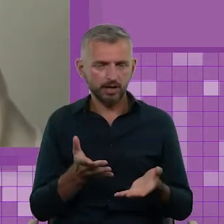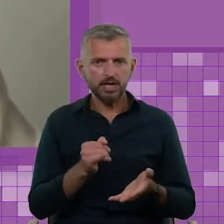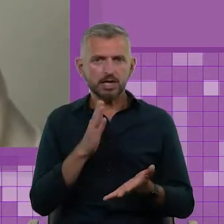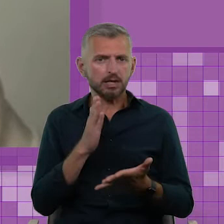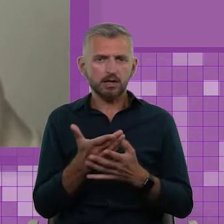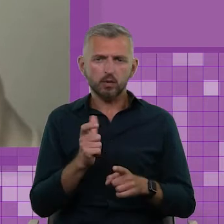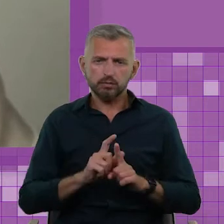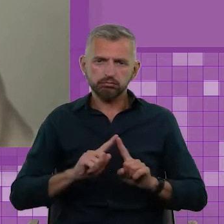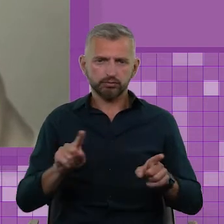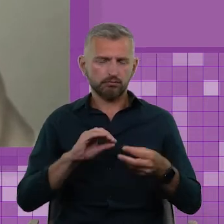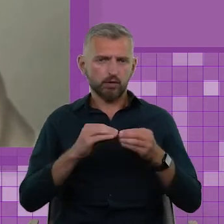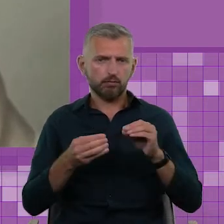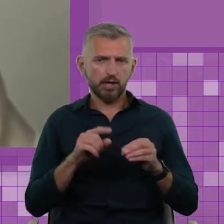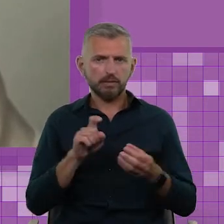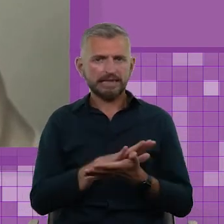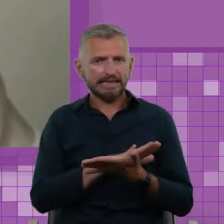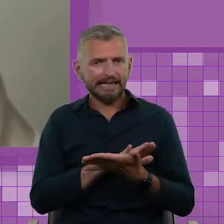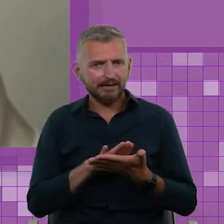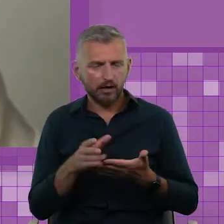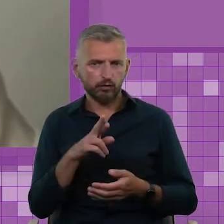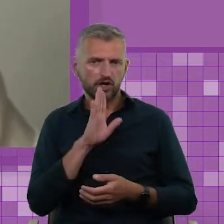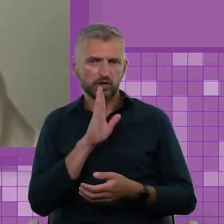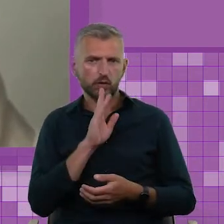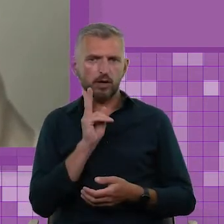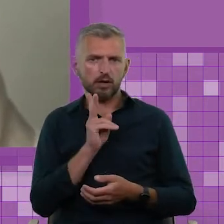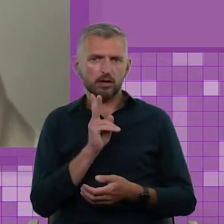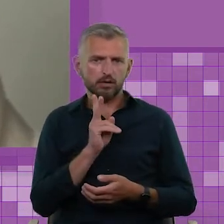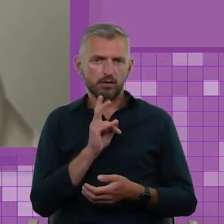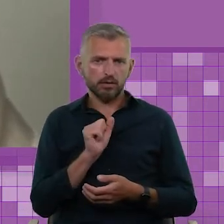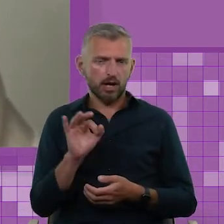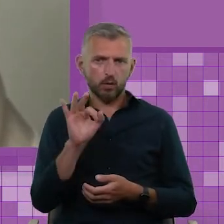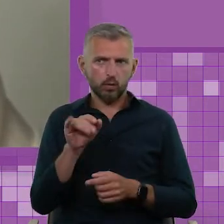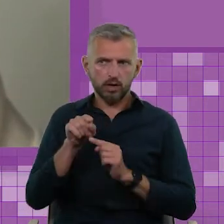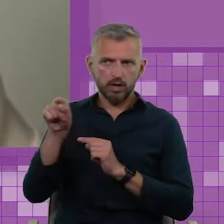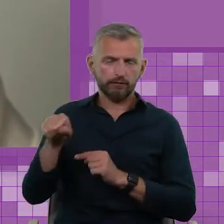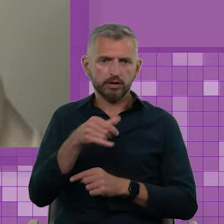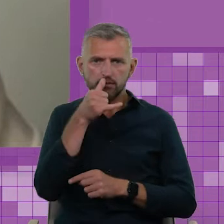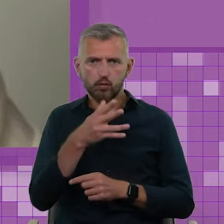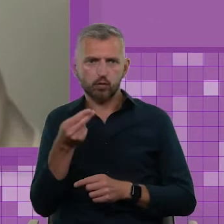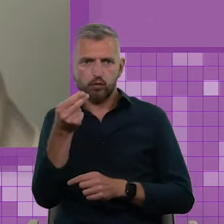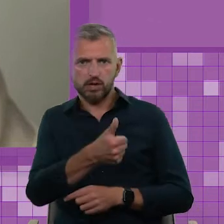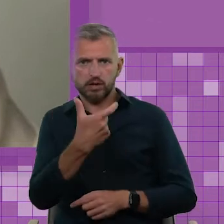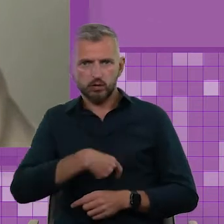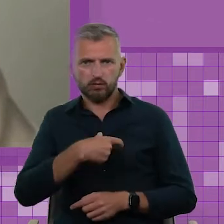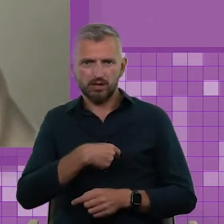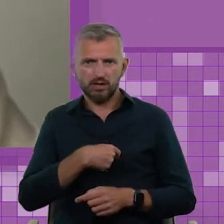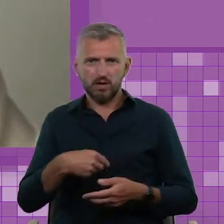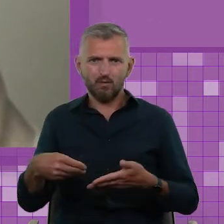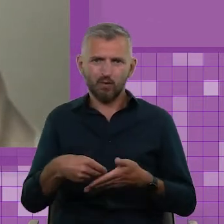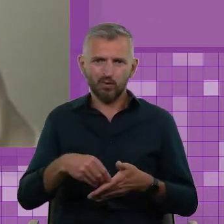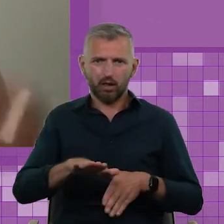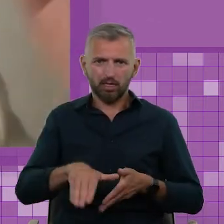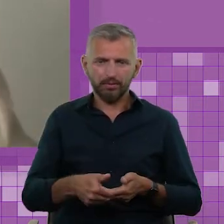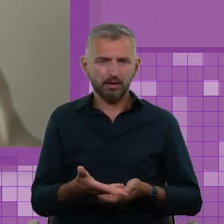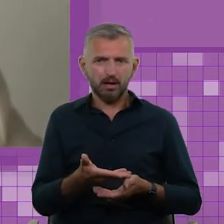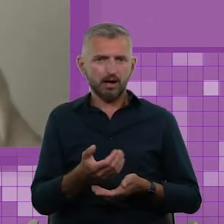дуже специфічні проблеми з гігієною для жінок, які на нулі, бо вони не можуть піти купити собі гігієнічні засоби, а, на жаль,